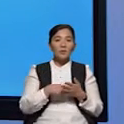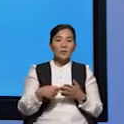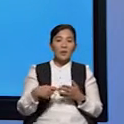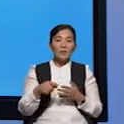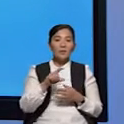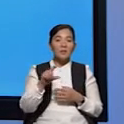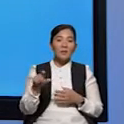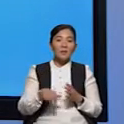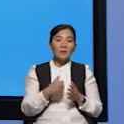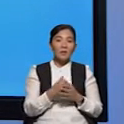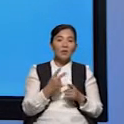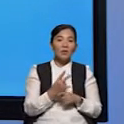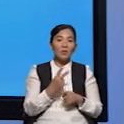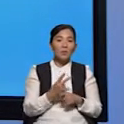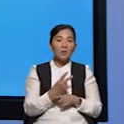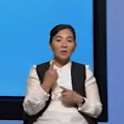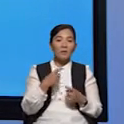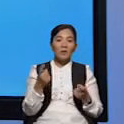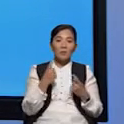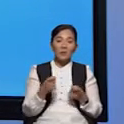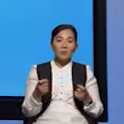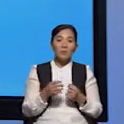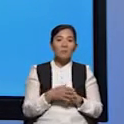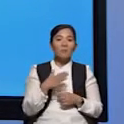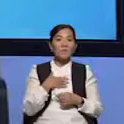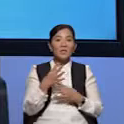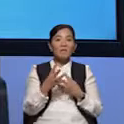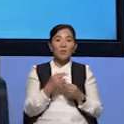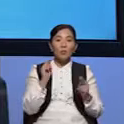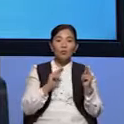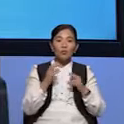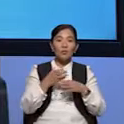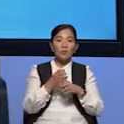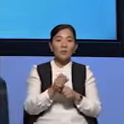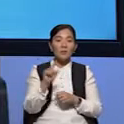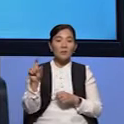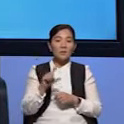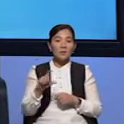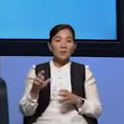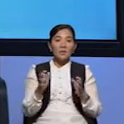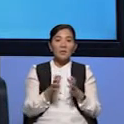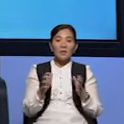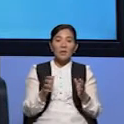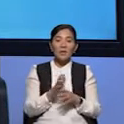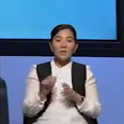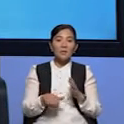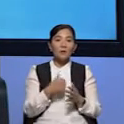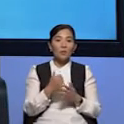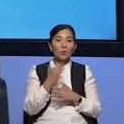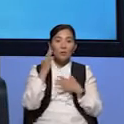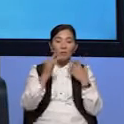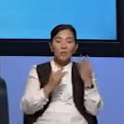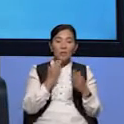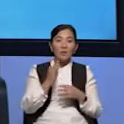в тексте главную и второстепенную информацию. Мы с вами учились сжимать текст, сохраняя